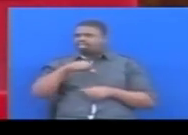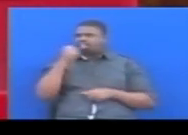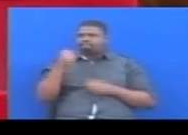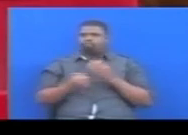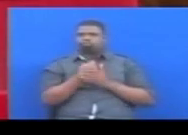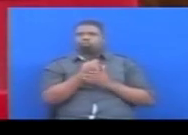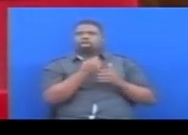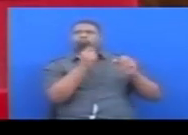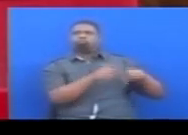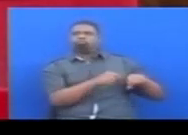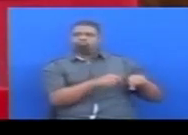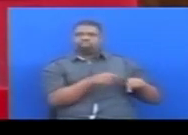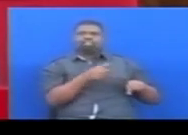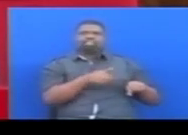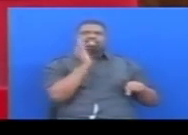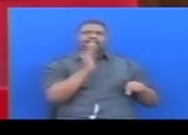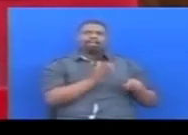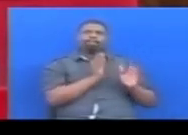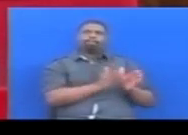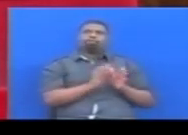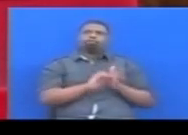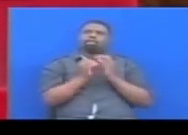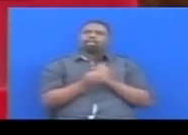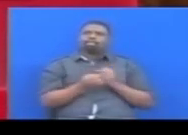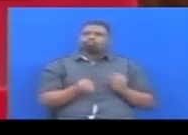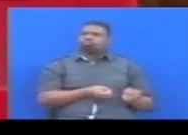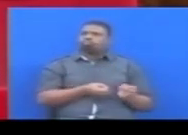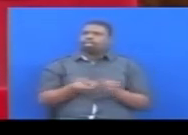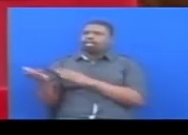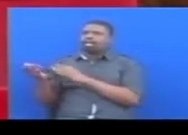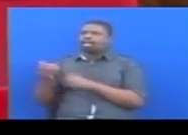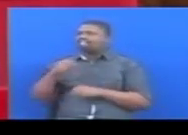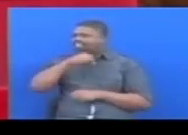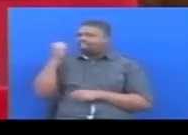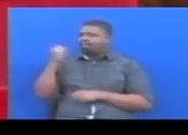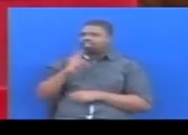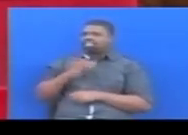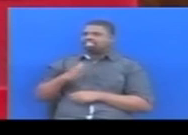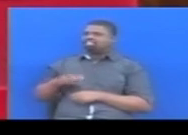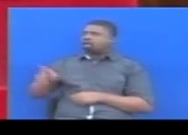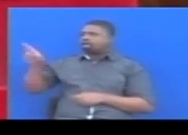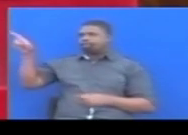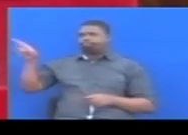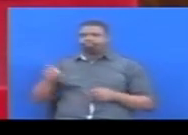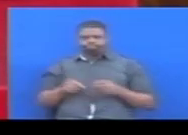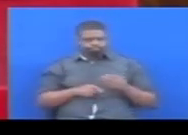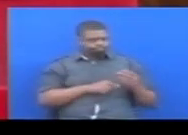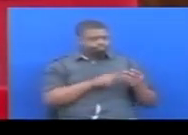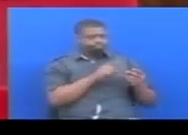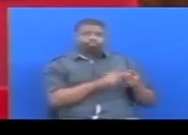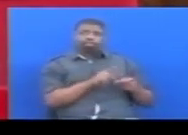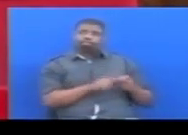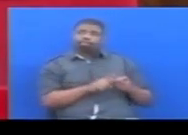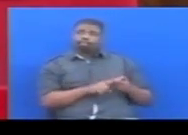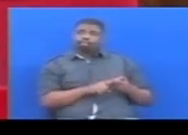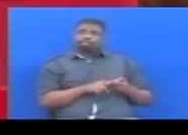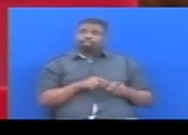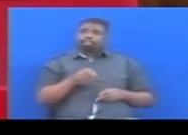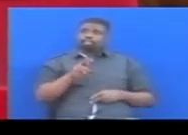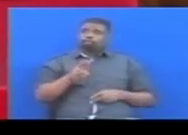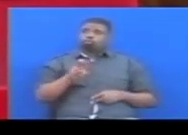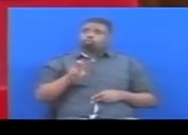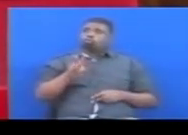mpango gani wa kupeleka nyama Zanzibar kwa utaratibu maalum? Swali langu la pili, kwa kuwa ranchi ya Rufu